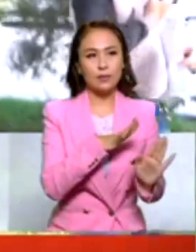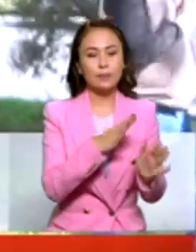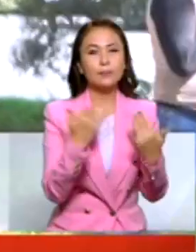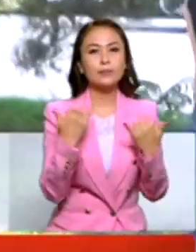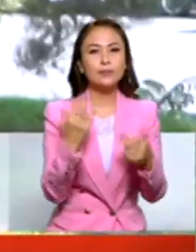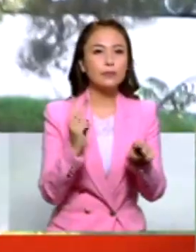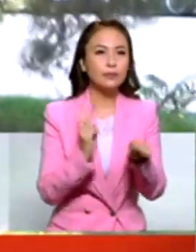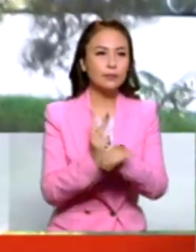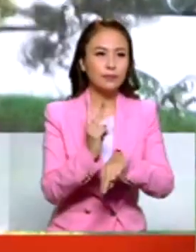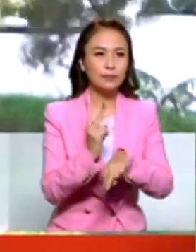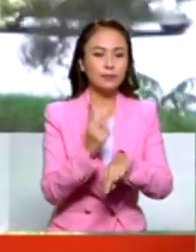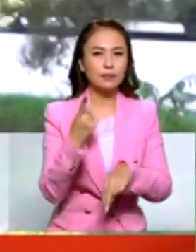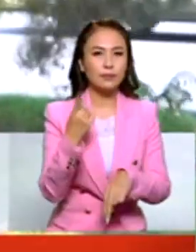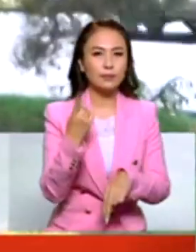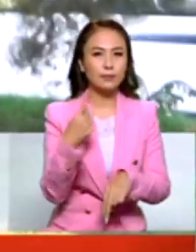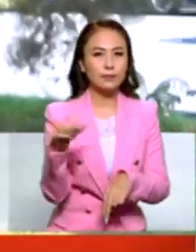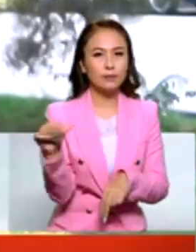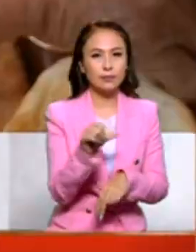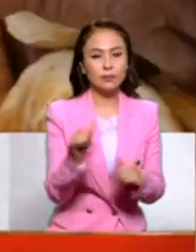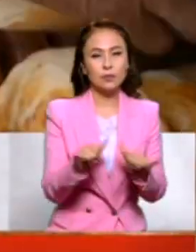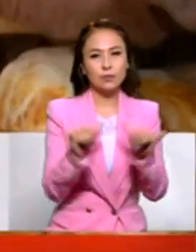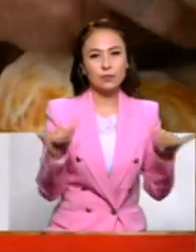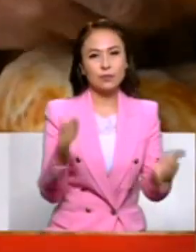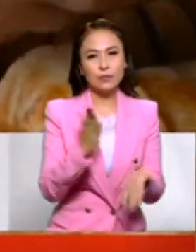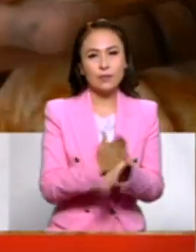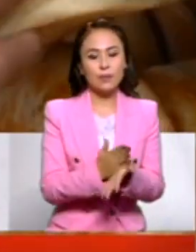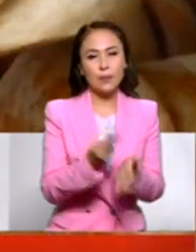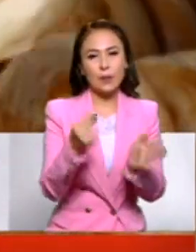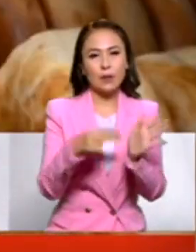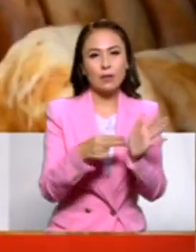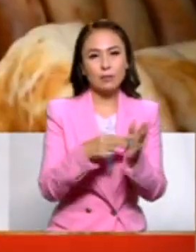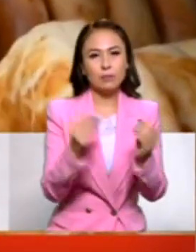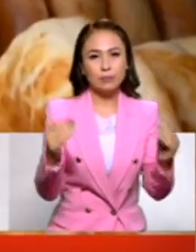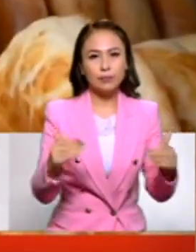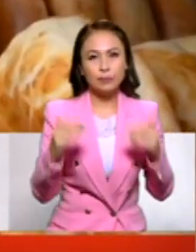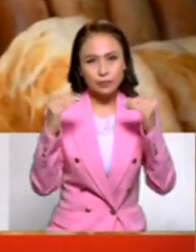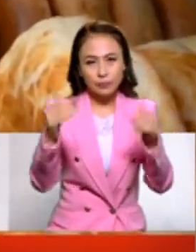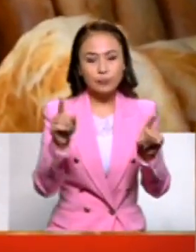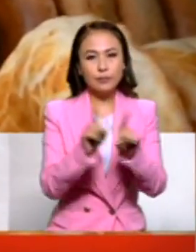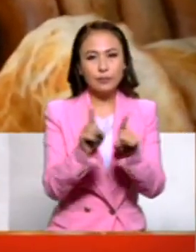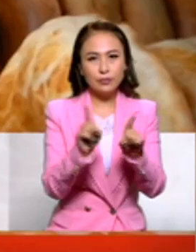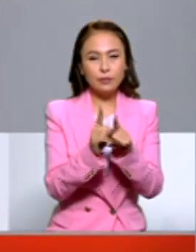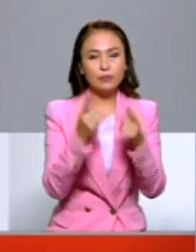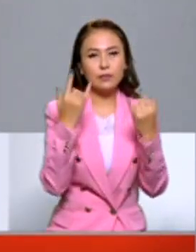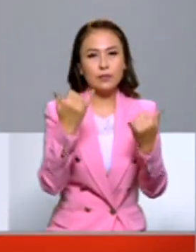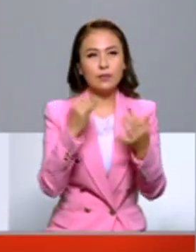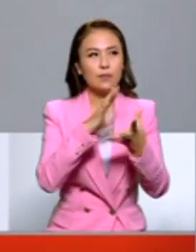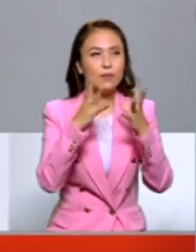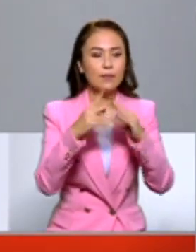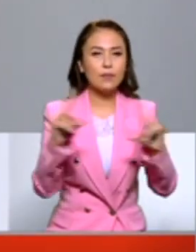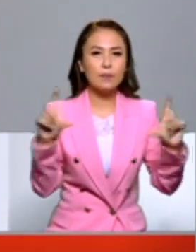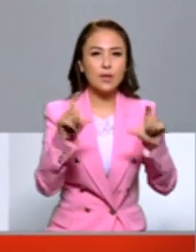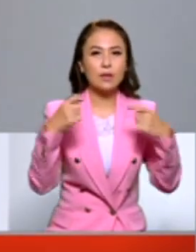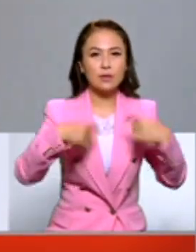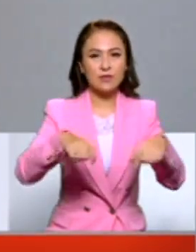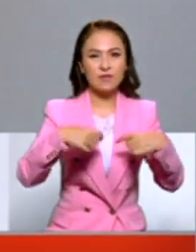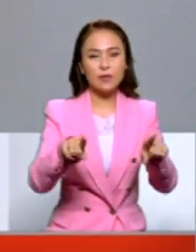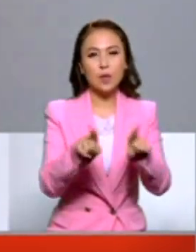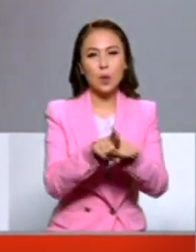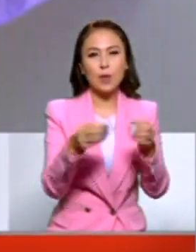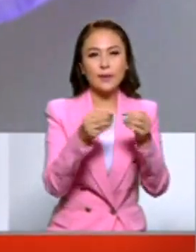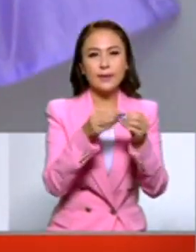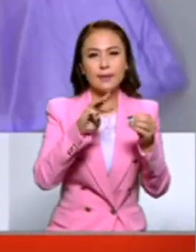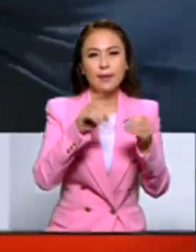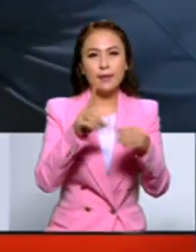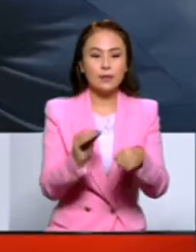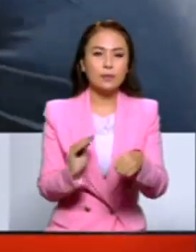Қазір 2 есе, 1,5 есе қымбаттап кеткен. Оның қымбаттауы нан бағасында өсірді. Пәтердің дүкендегі сатылу уақытына 10 теңге